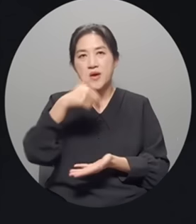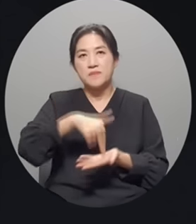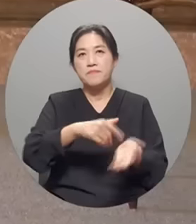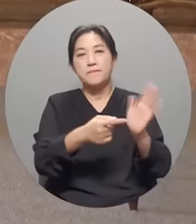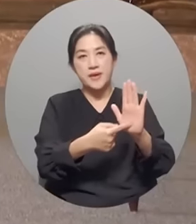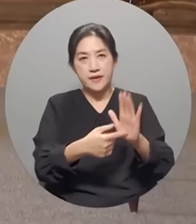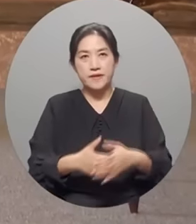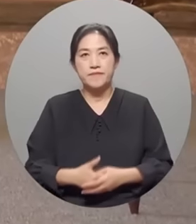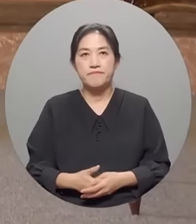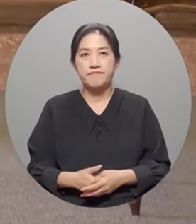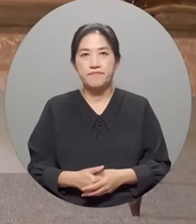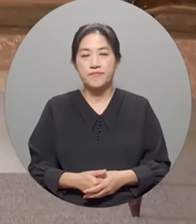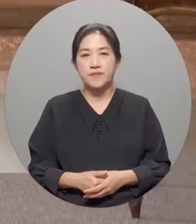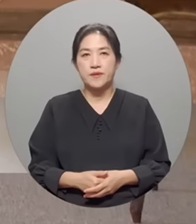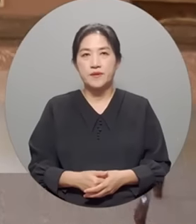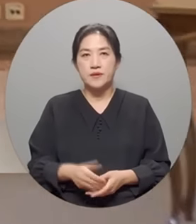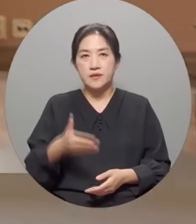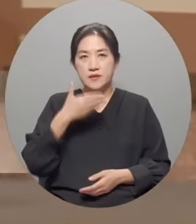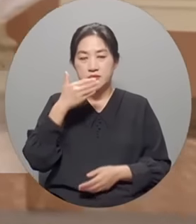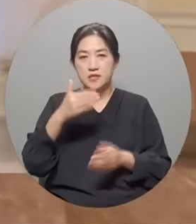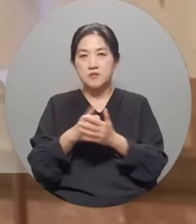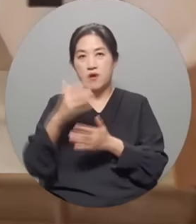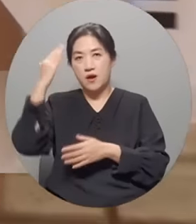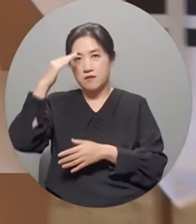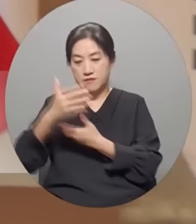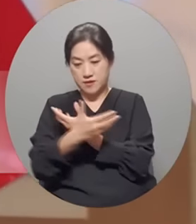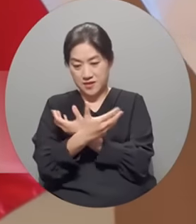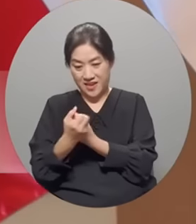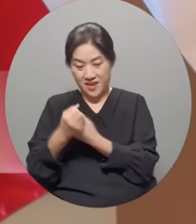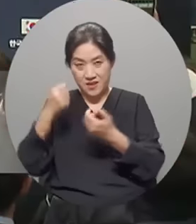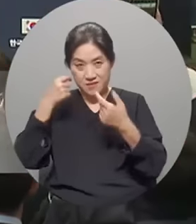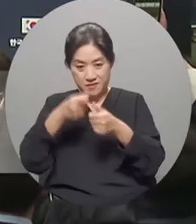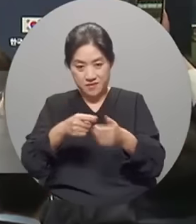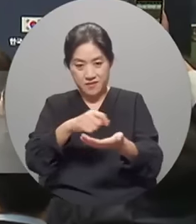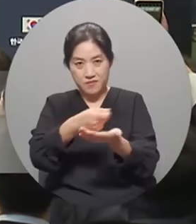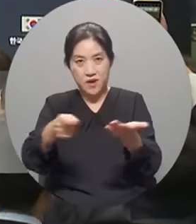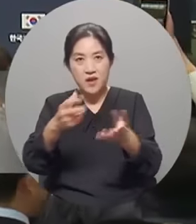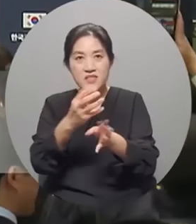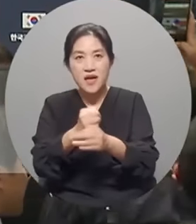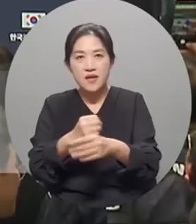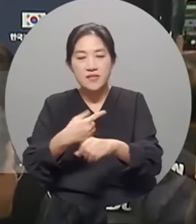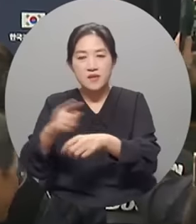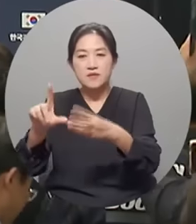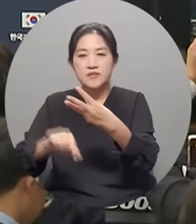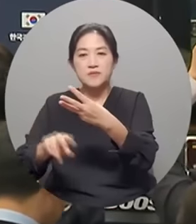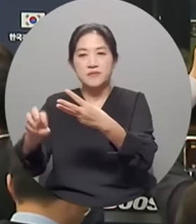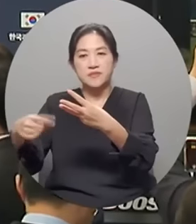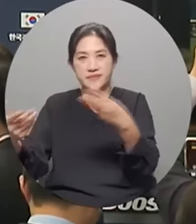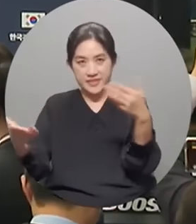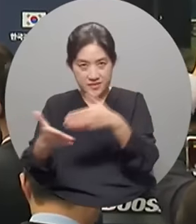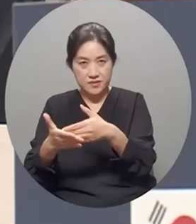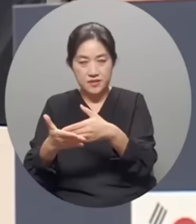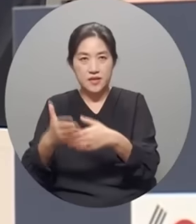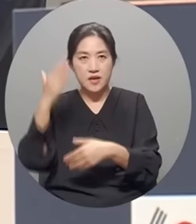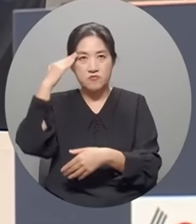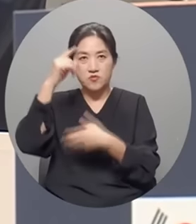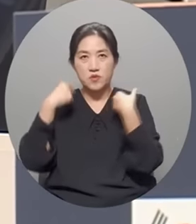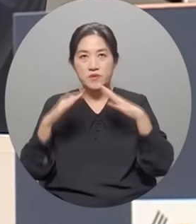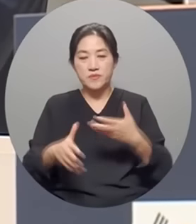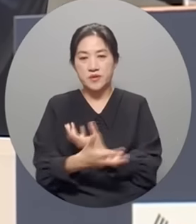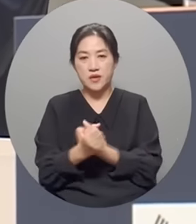내놨습니다. 양측이 최종 계약서에 서명하기로 한 시점은 내년 3월 31일까지로 돼 있습니다. 우리 정부는 이번